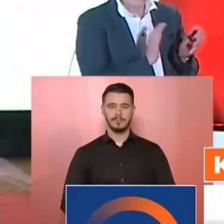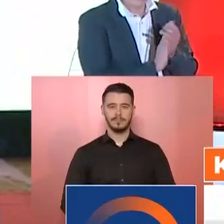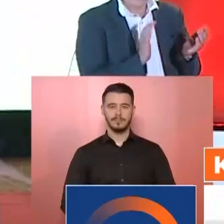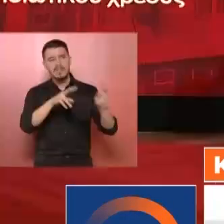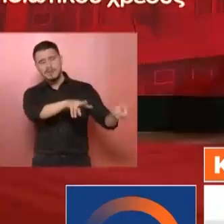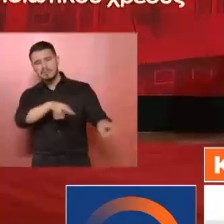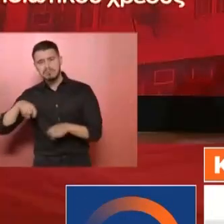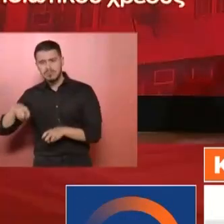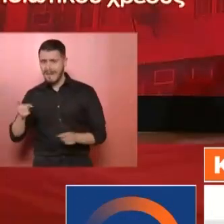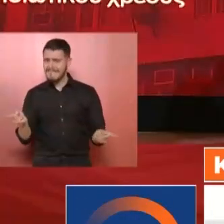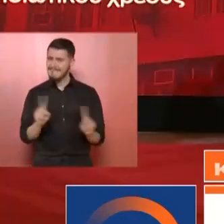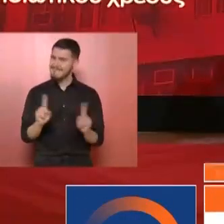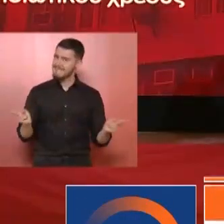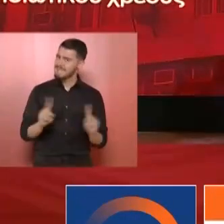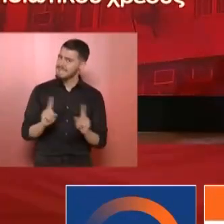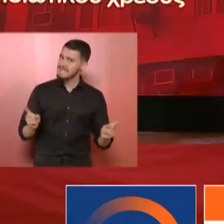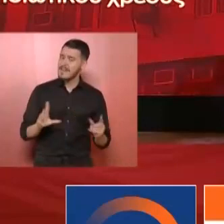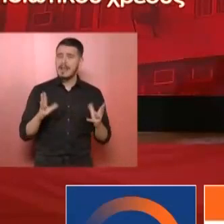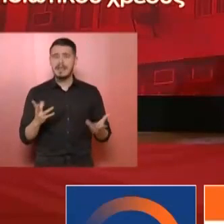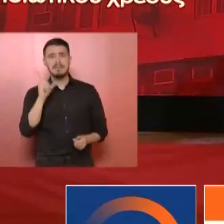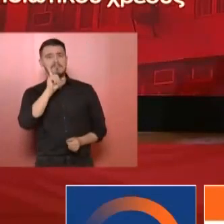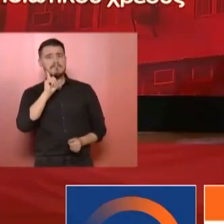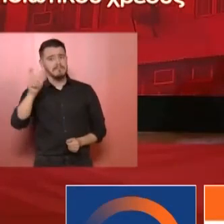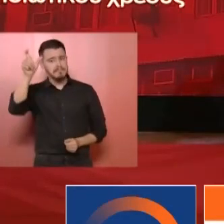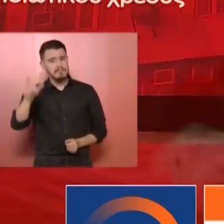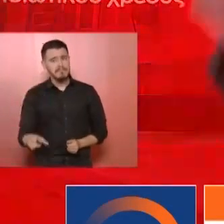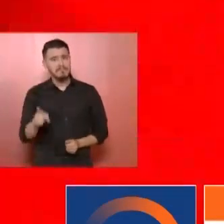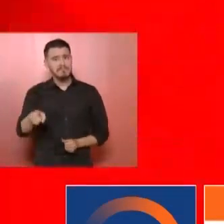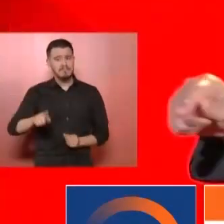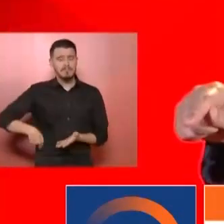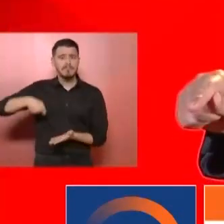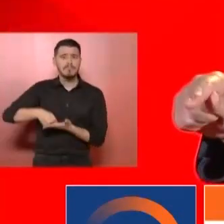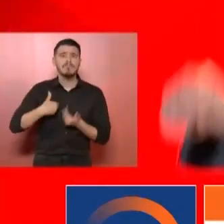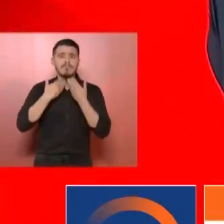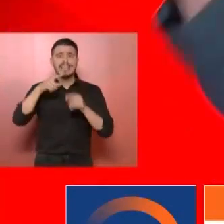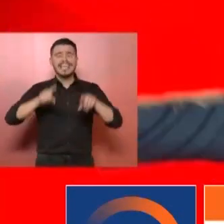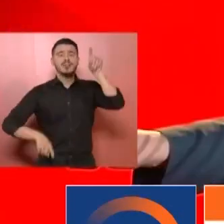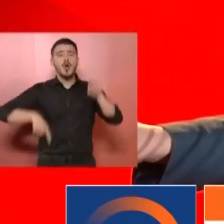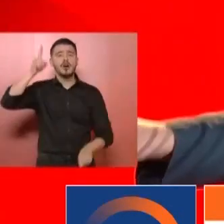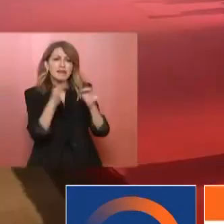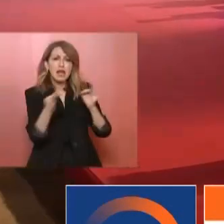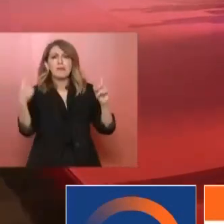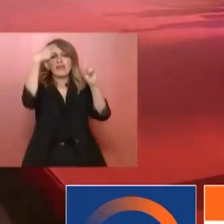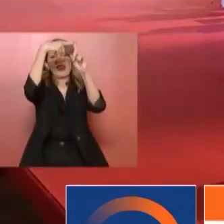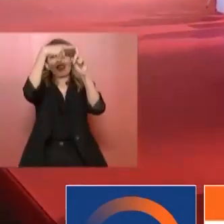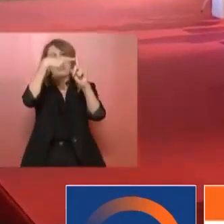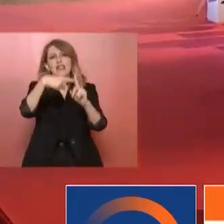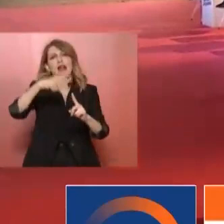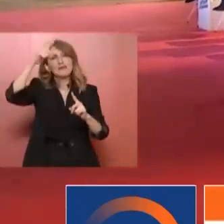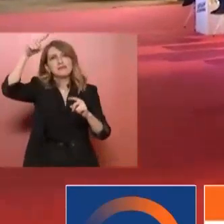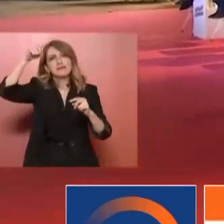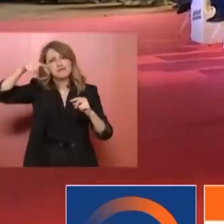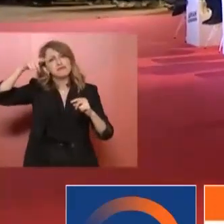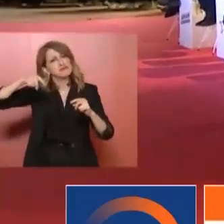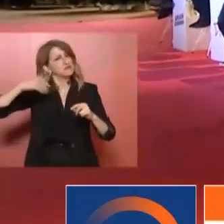Έφη Αξιόγλου. Πιο κοντά μου και πιο επιτυχημένη θα λέγα νέα επιλογή θα ήταν ο Ευκλήδης. Η Έφη